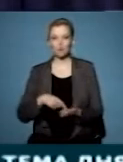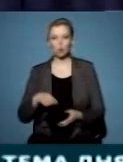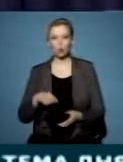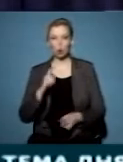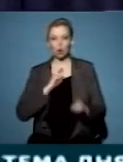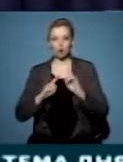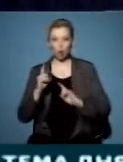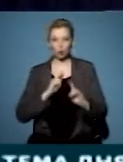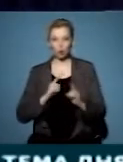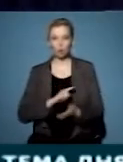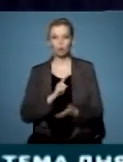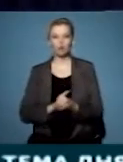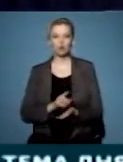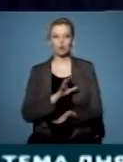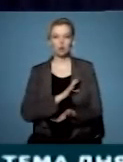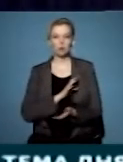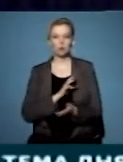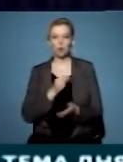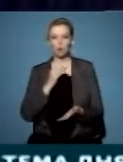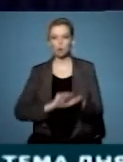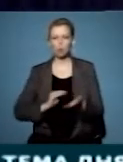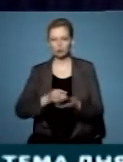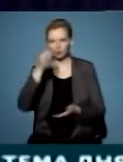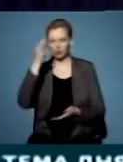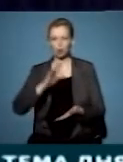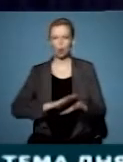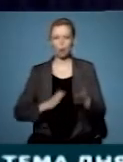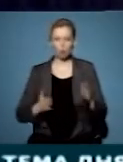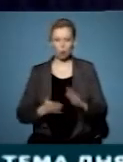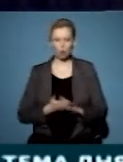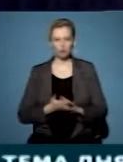радою, мають бути прописані чітко умови